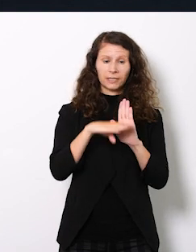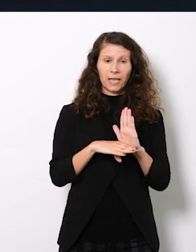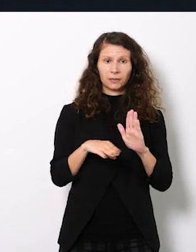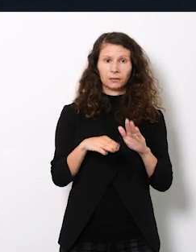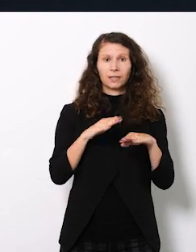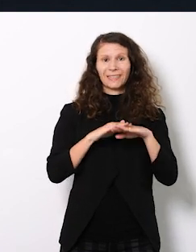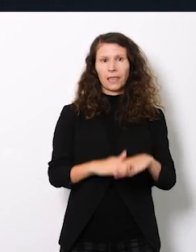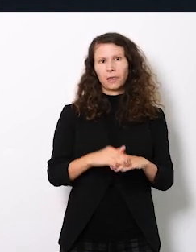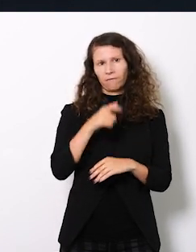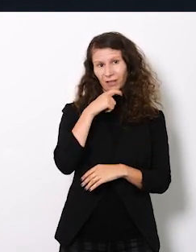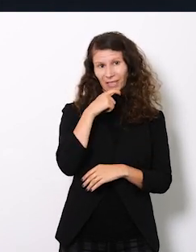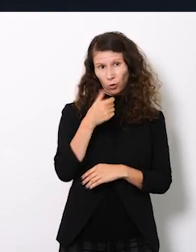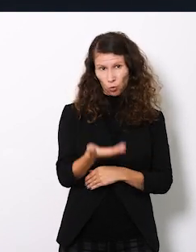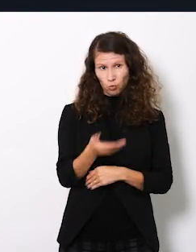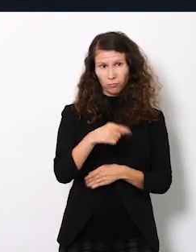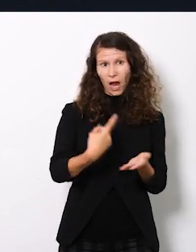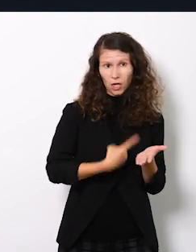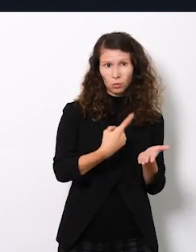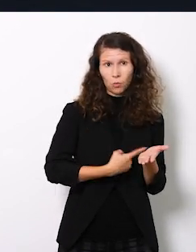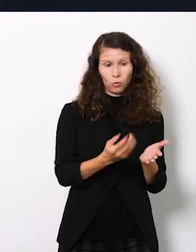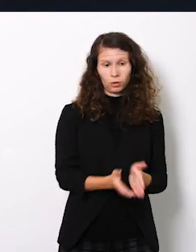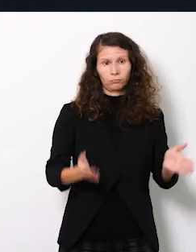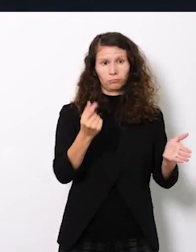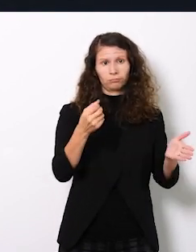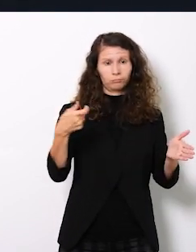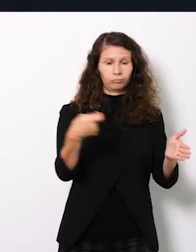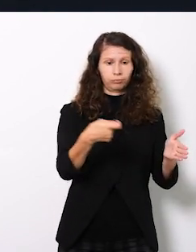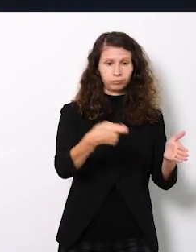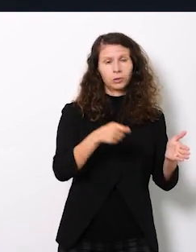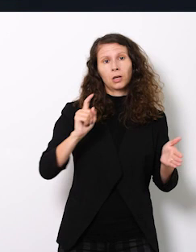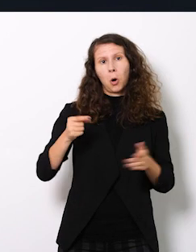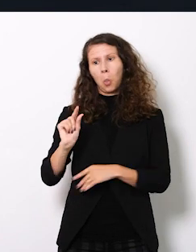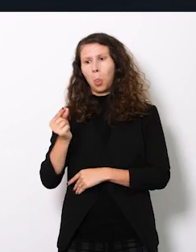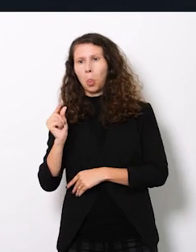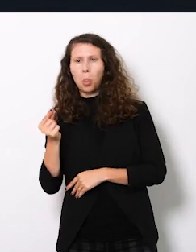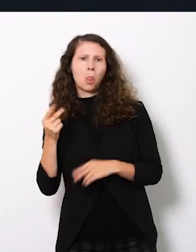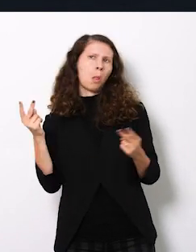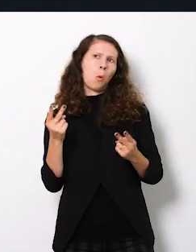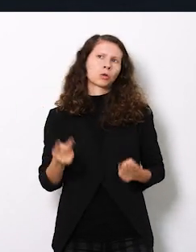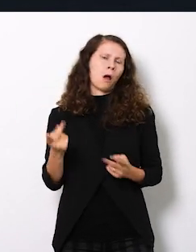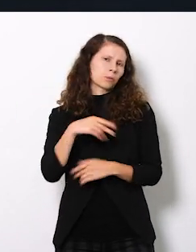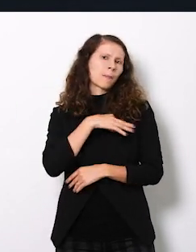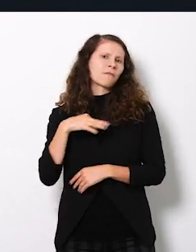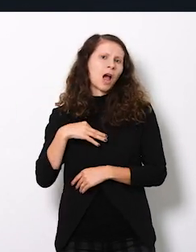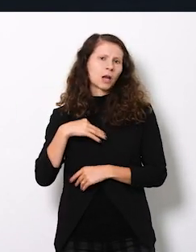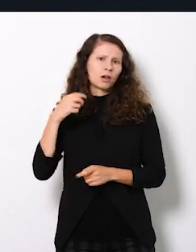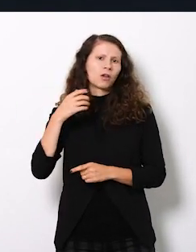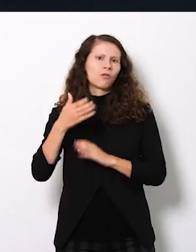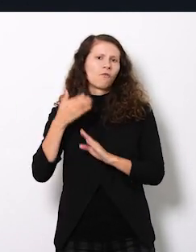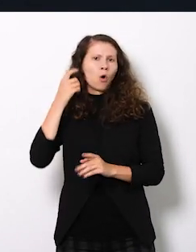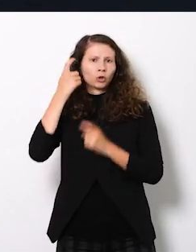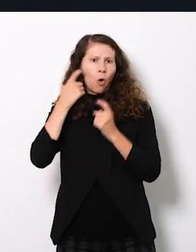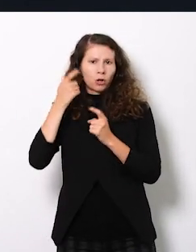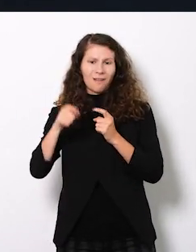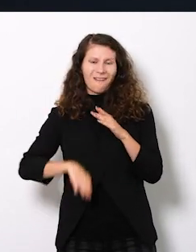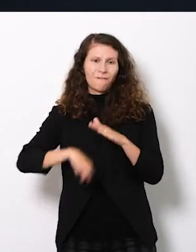gesetzlichen Rentenversicherung und auch aus einer möglichen kleinen oder wie auch immer gearteten privaten Vorsorge nicht voll auf